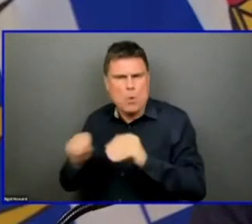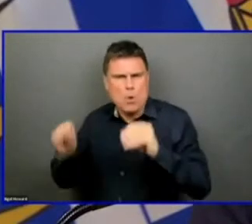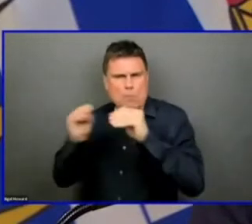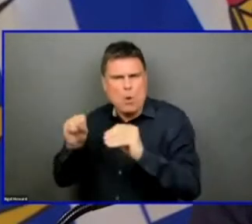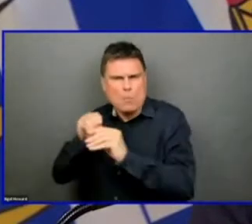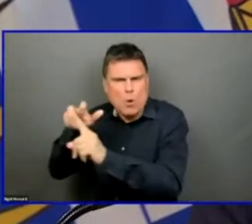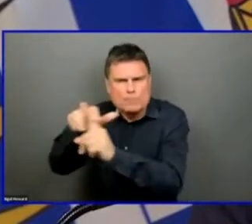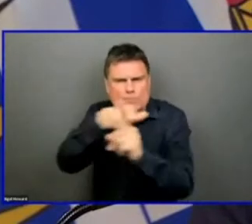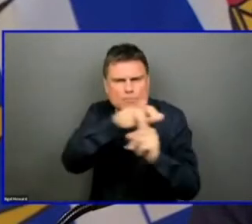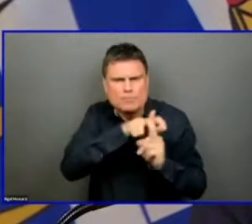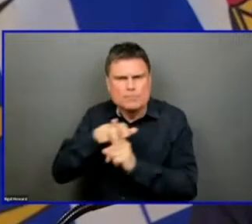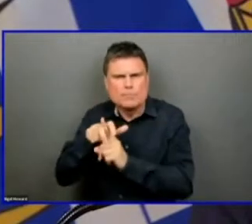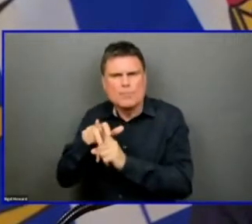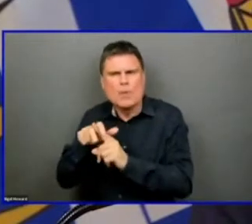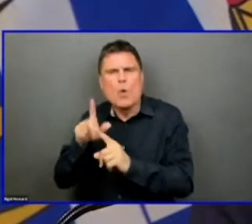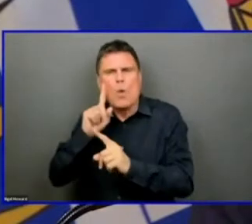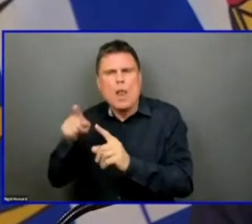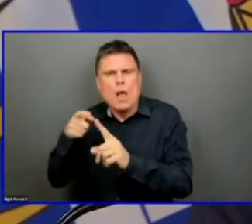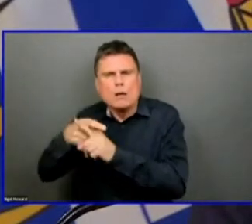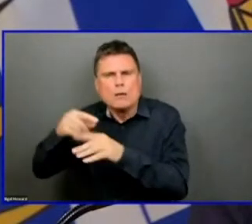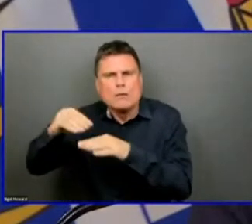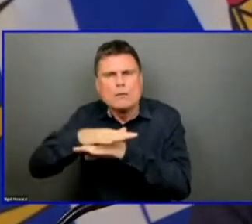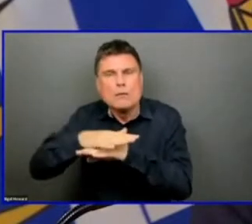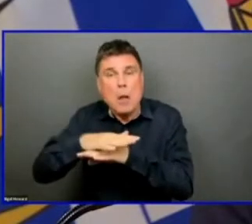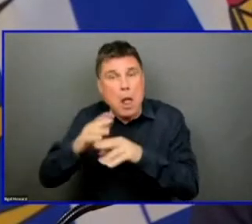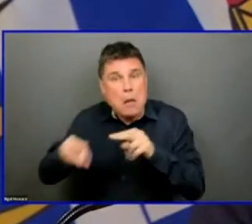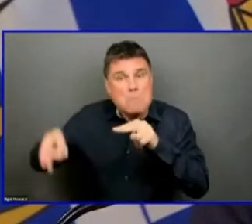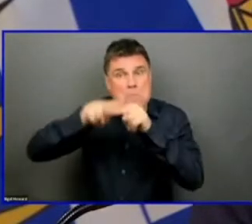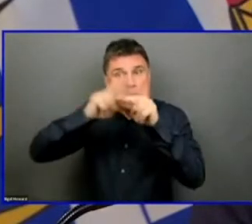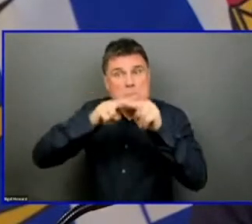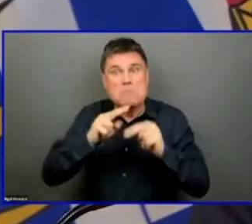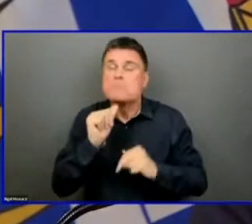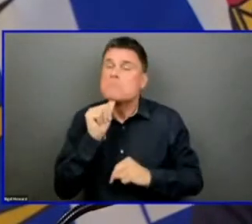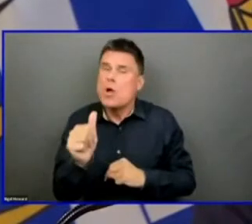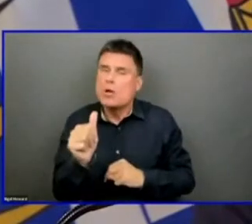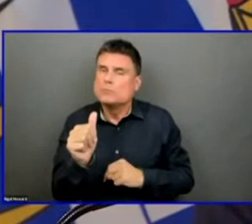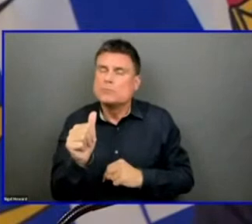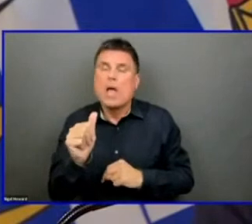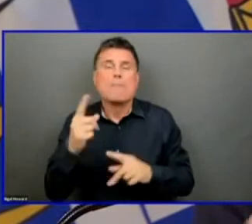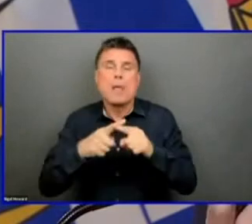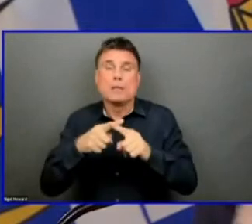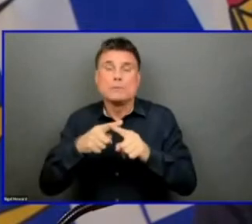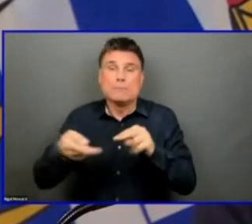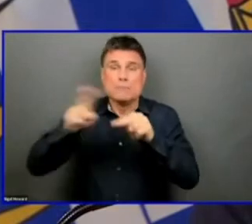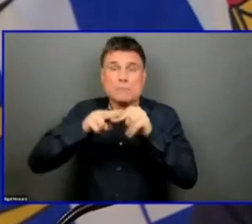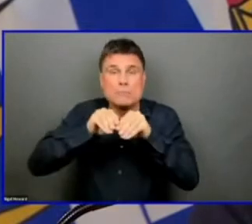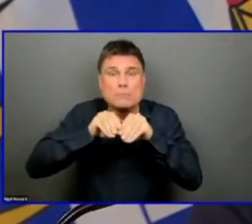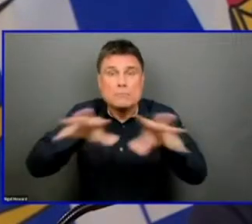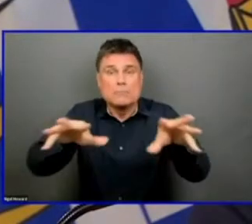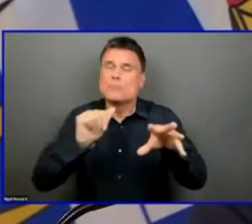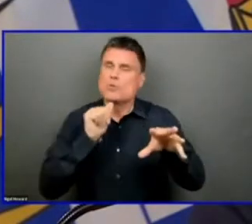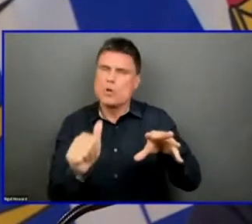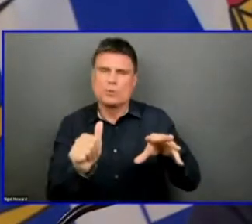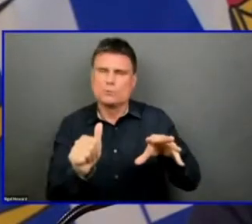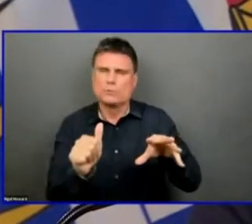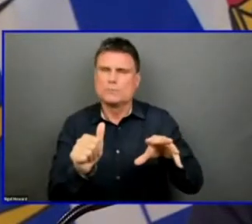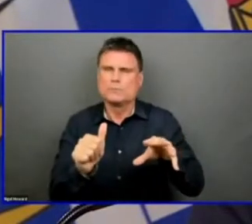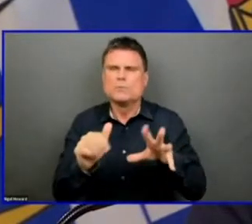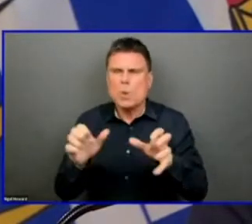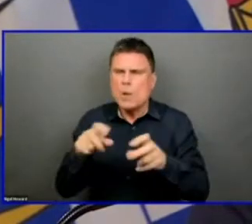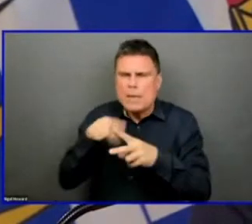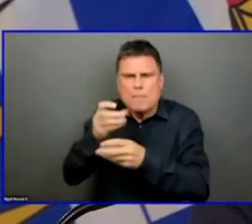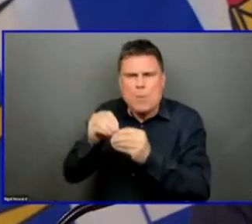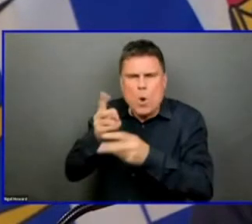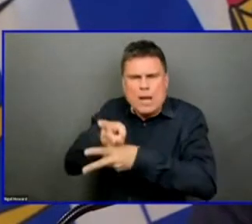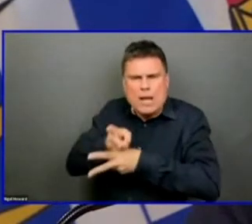我 transmission 们没有看 related 到 to 这 that in 个学 schools 校 to 里边 date. 的传染 That 的 is 增 something 加 we are 情况。 watching. We are assuming, as 我 I 们也是 mentioned, 在积极的 that 观察， all 密